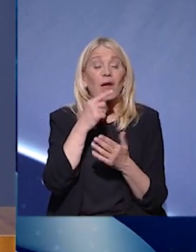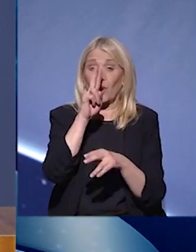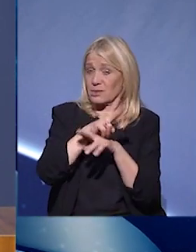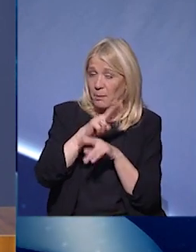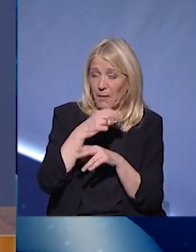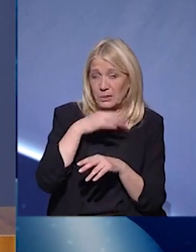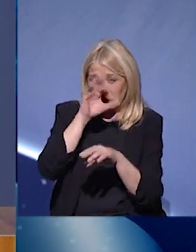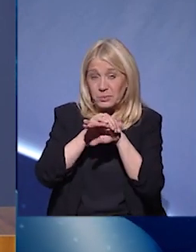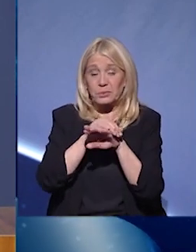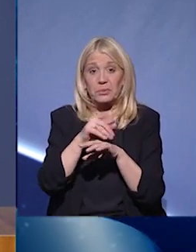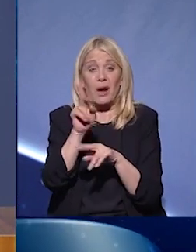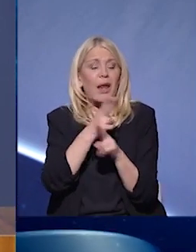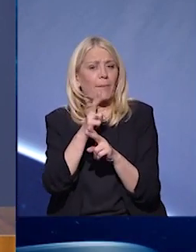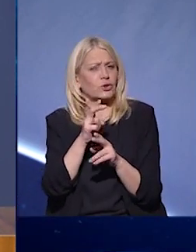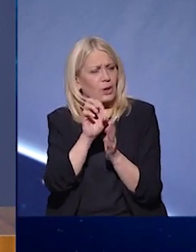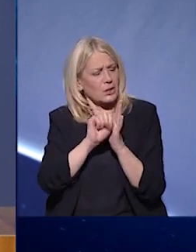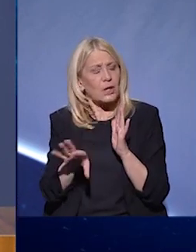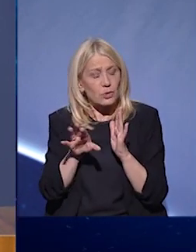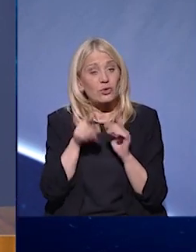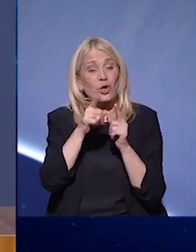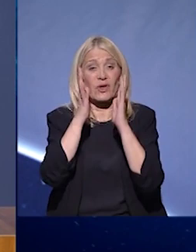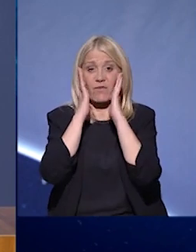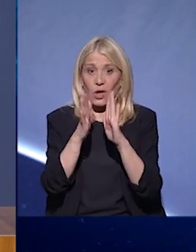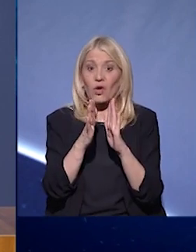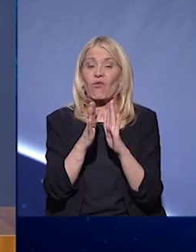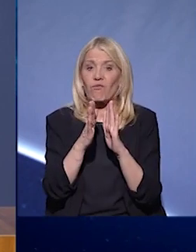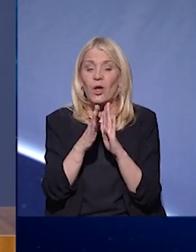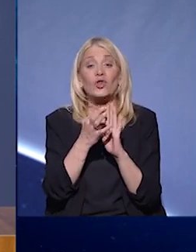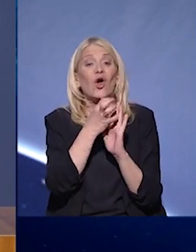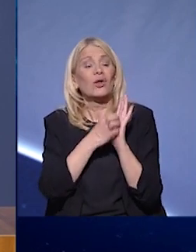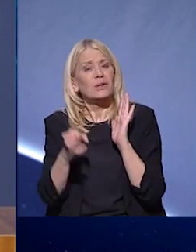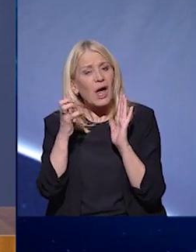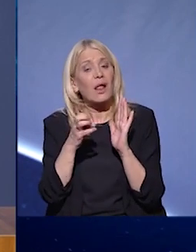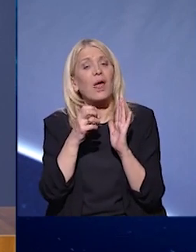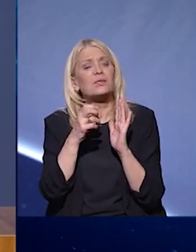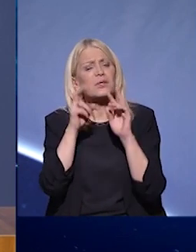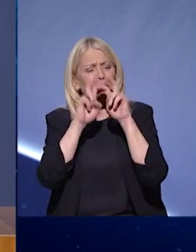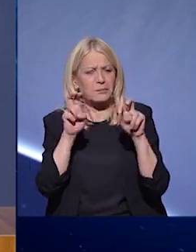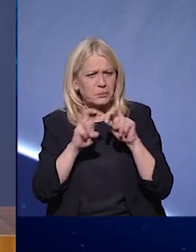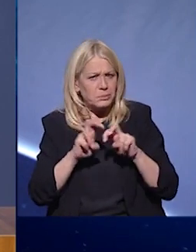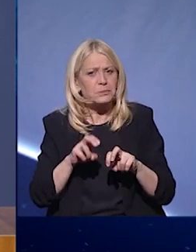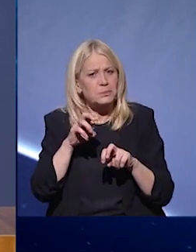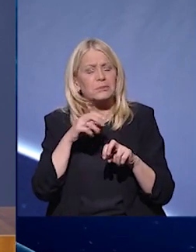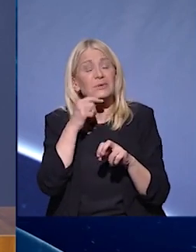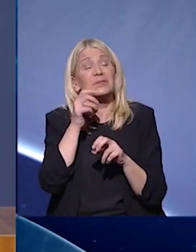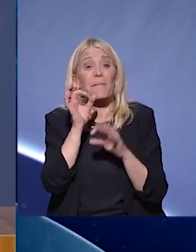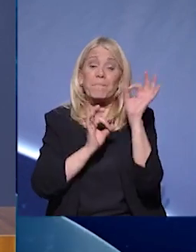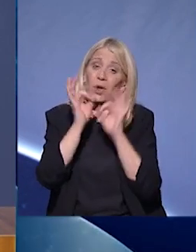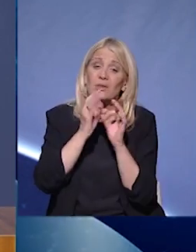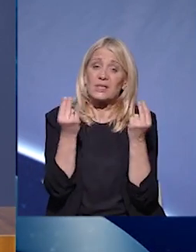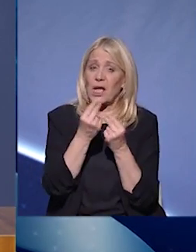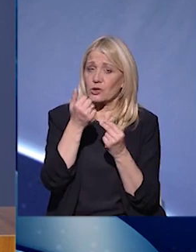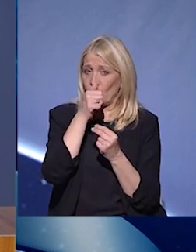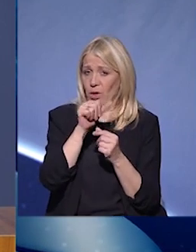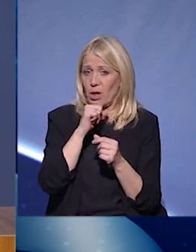zapažanje koje ne može da se isključi, to će verovatno dalje da se ispituje i da se procenjuje zašto